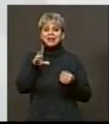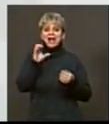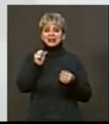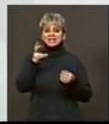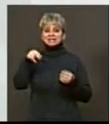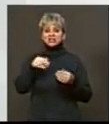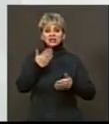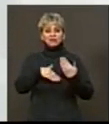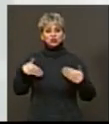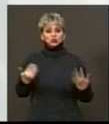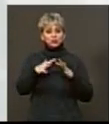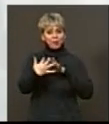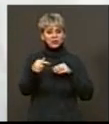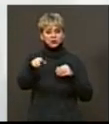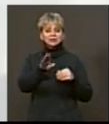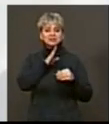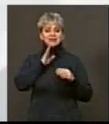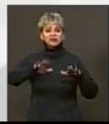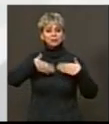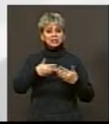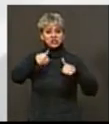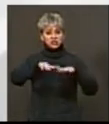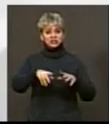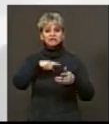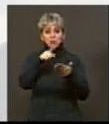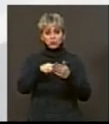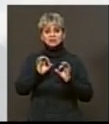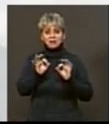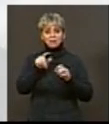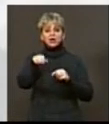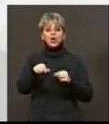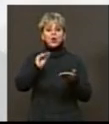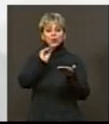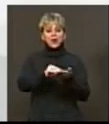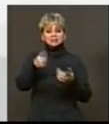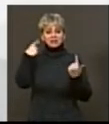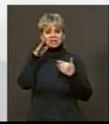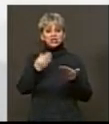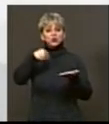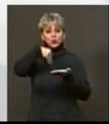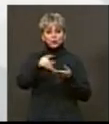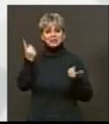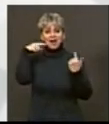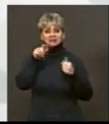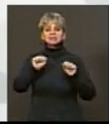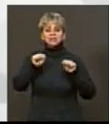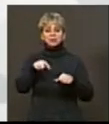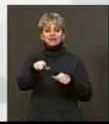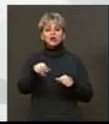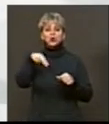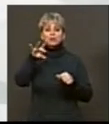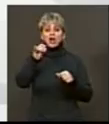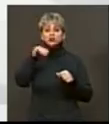Анастасия, инвалид, живет в поселке. Девушка предлагала решить вопрос мирно. Указывать автора или выкупить авторские права. Но